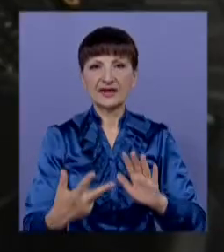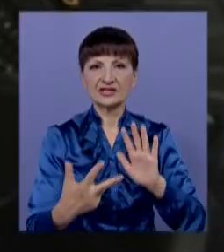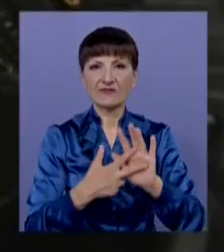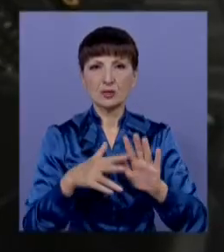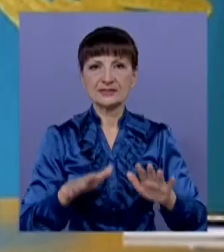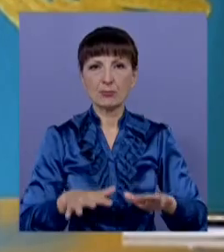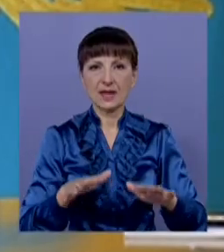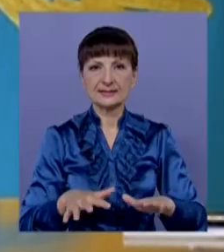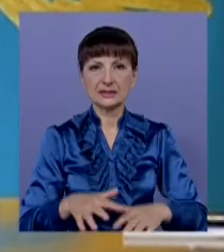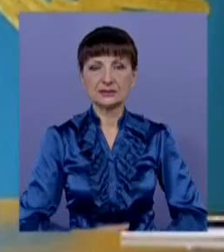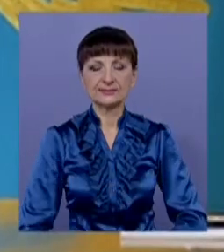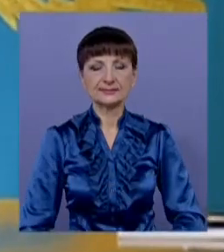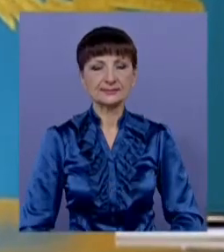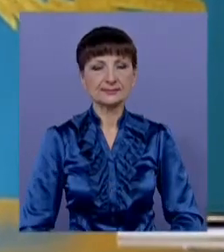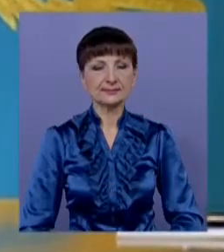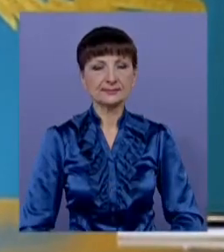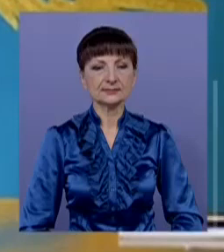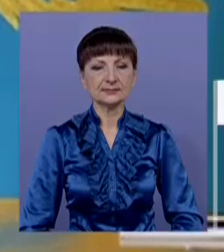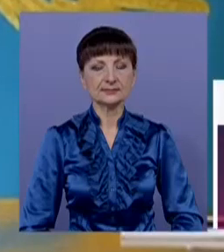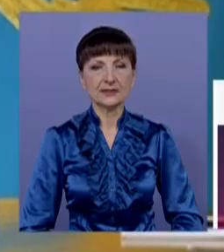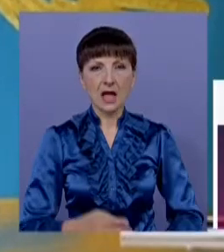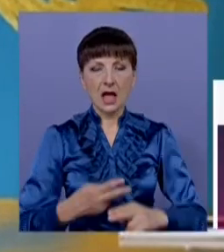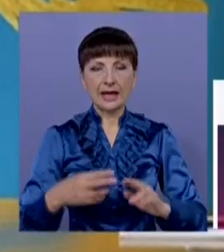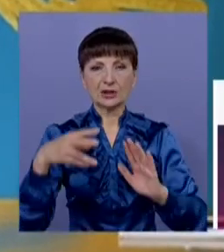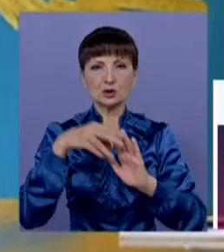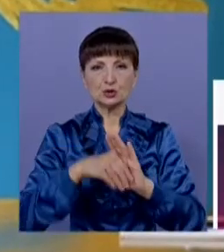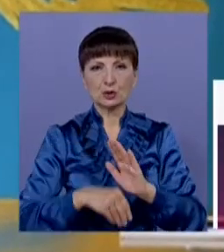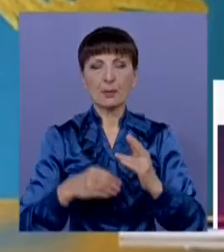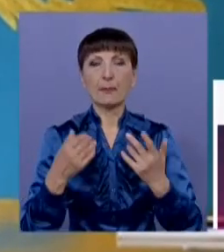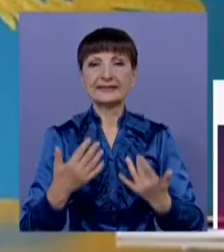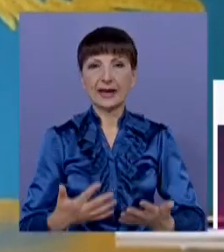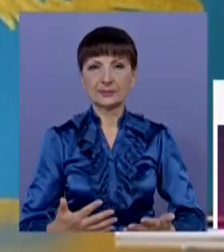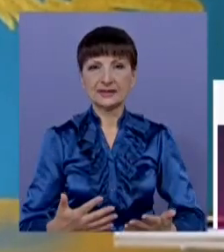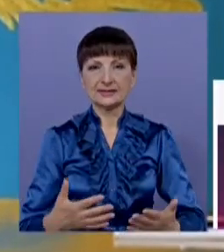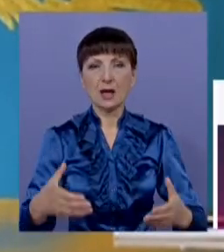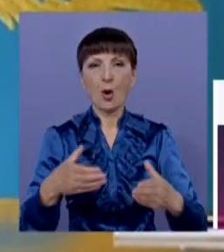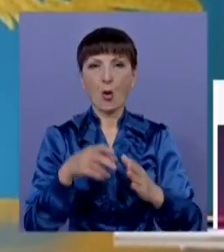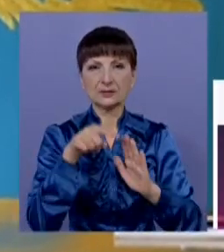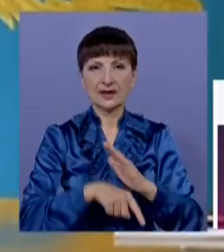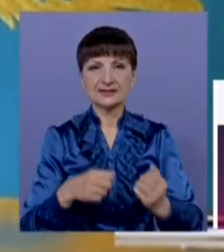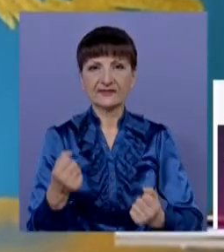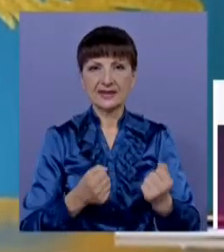мест. Системно заниматься. Вот, с учетом потребностей отраслей,